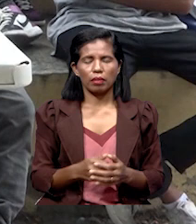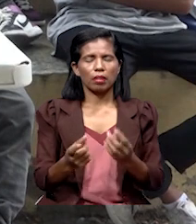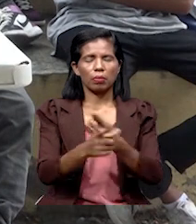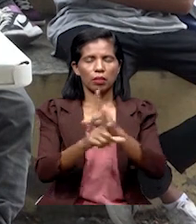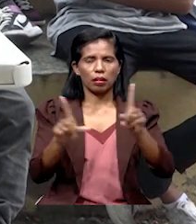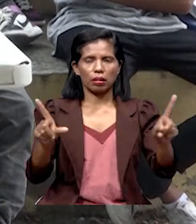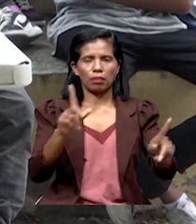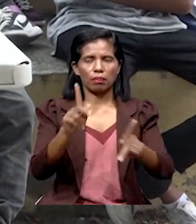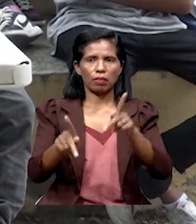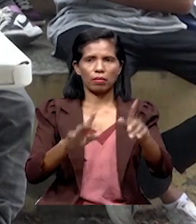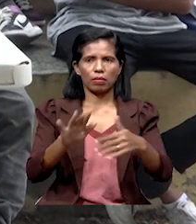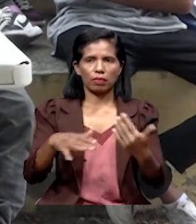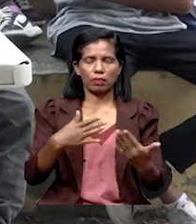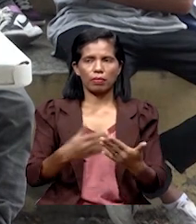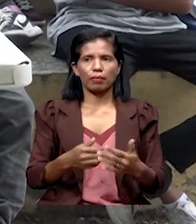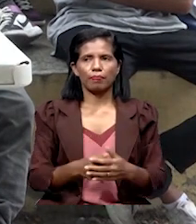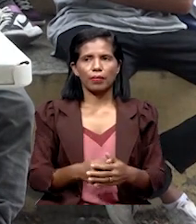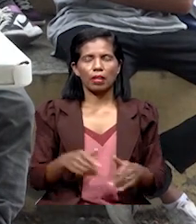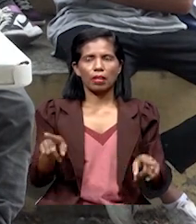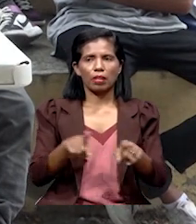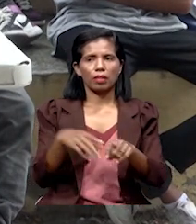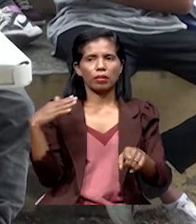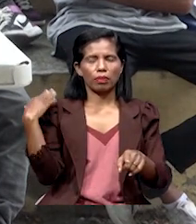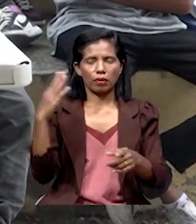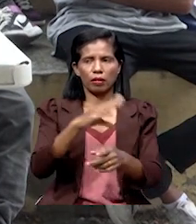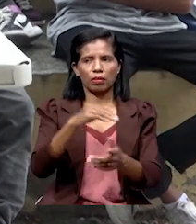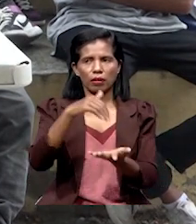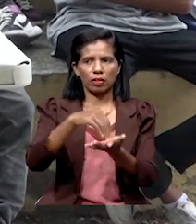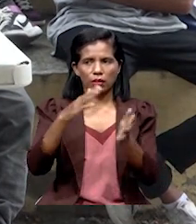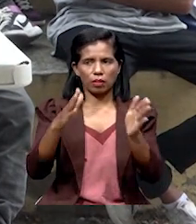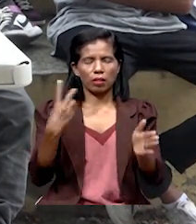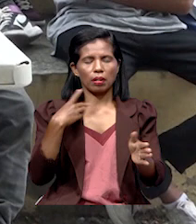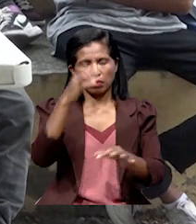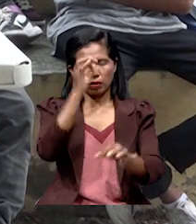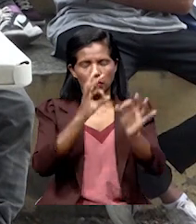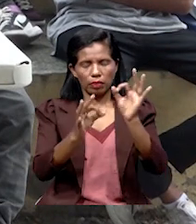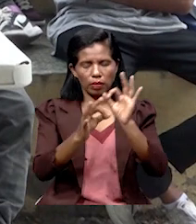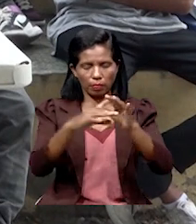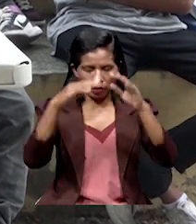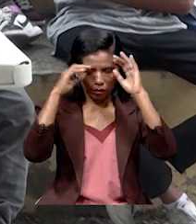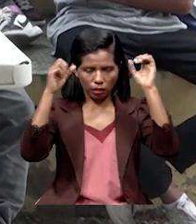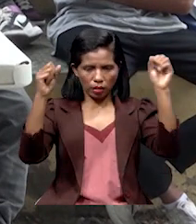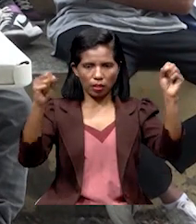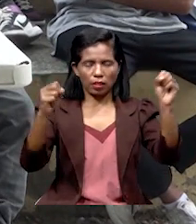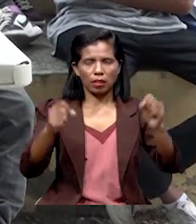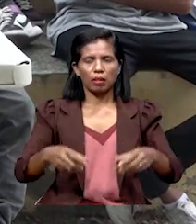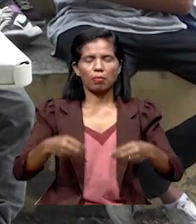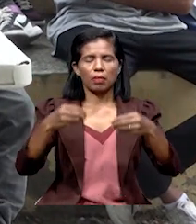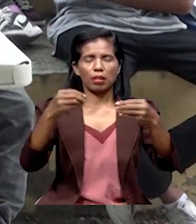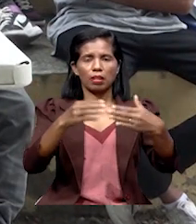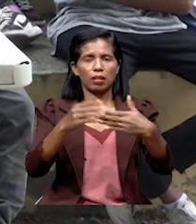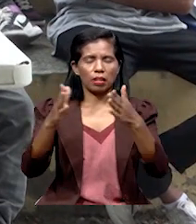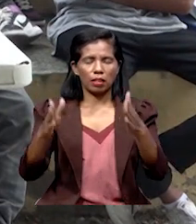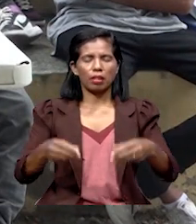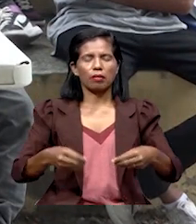povo. Nudar joven no estudante ami fiar presidente lere nia ukung belefo confiança ba